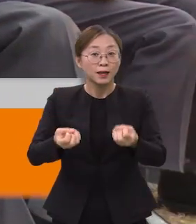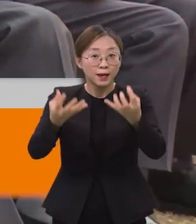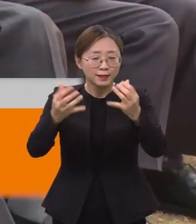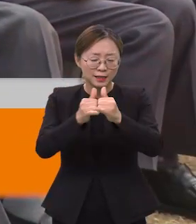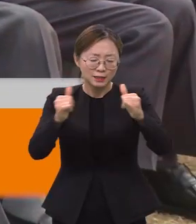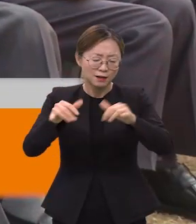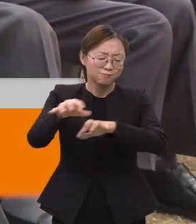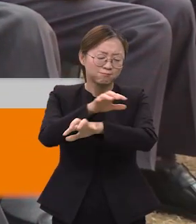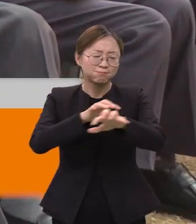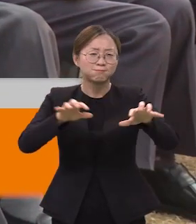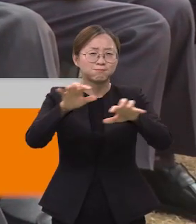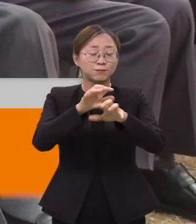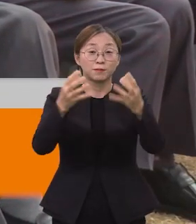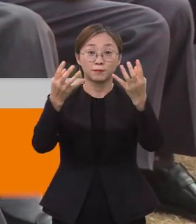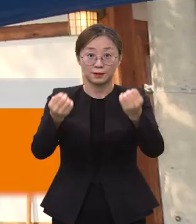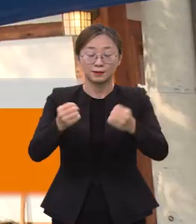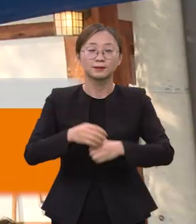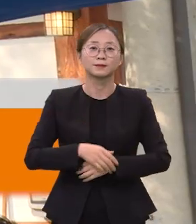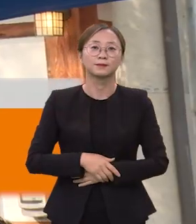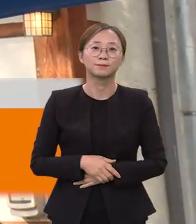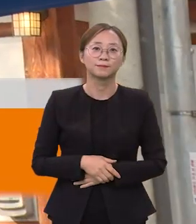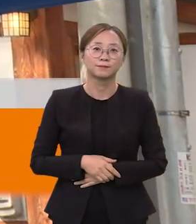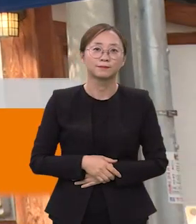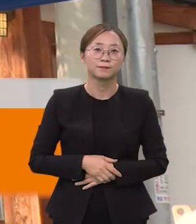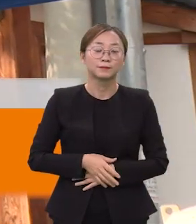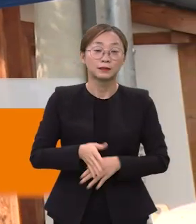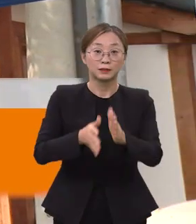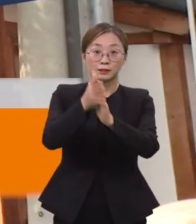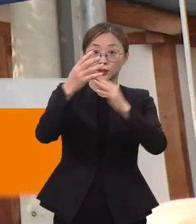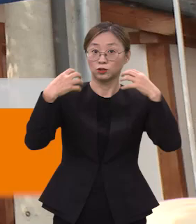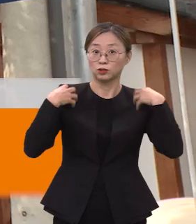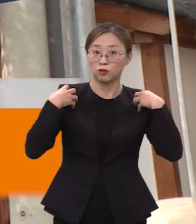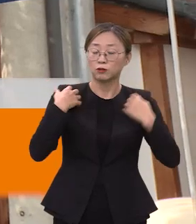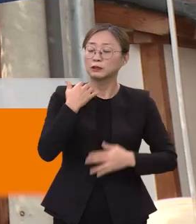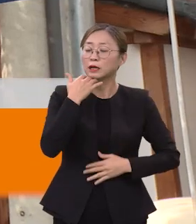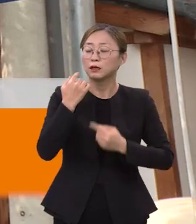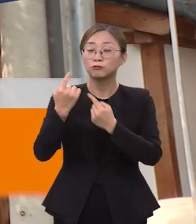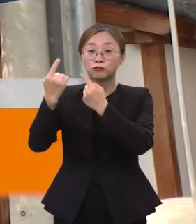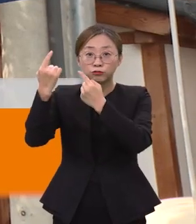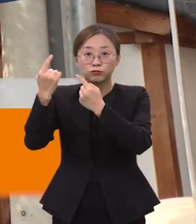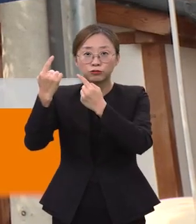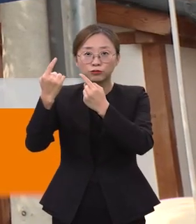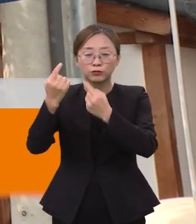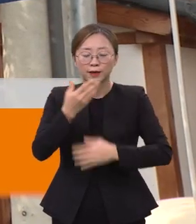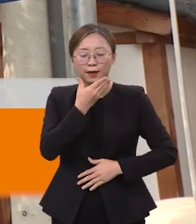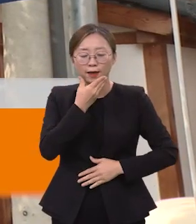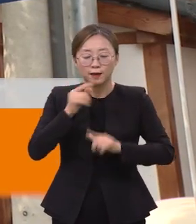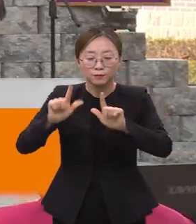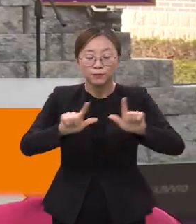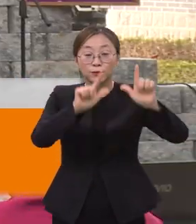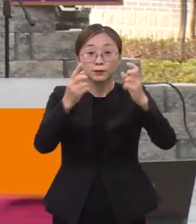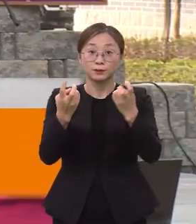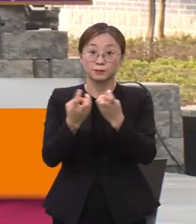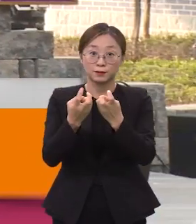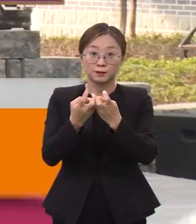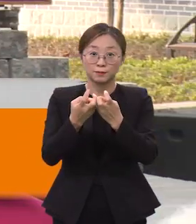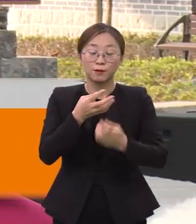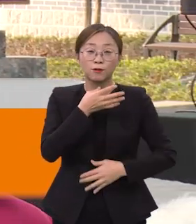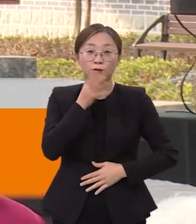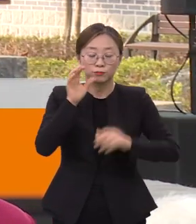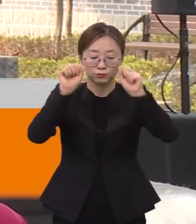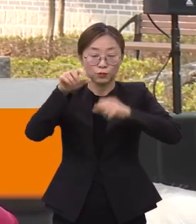많은 분들이 참석했습니다. 공주시는 행복한 노년 생활 실현에 기여할 수 있는 어르신 놀이터 활성화를